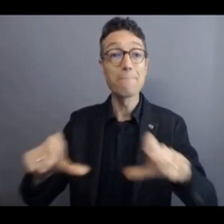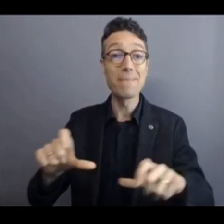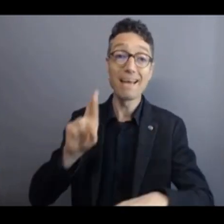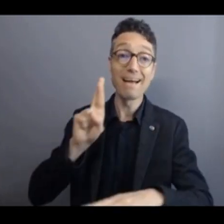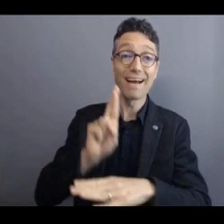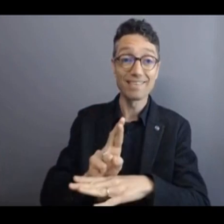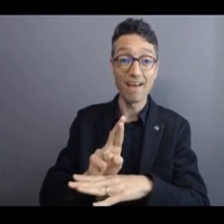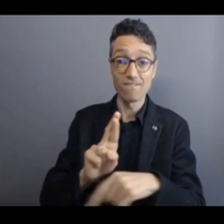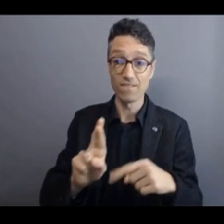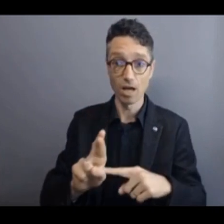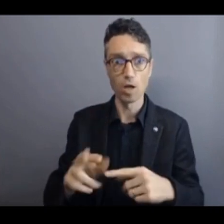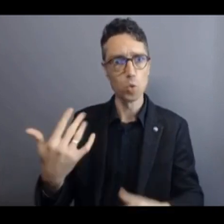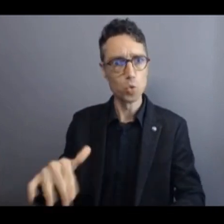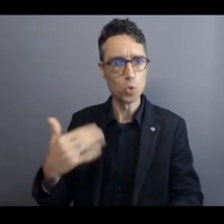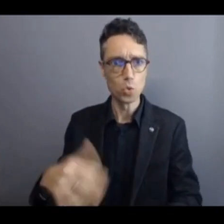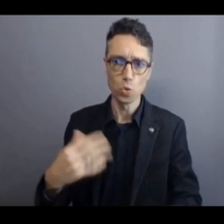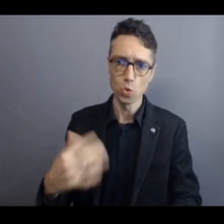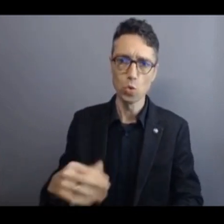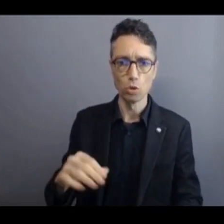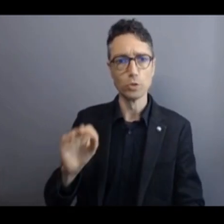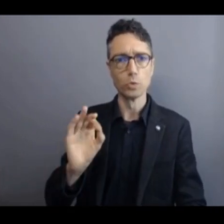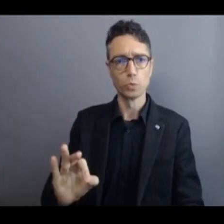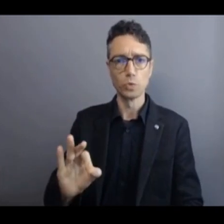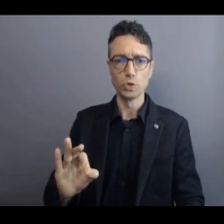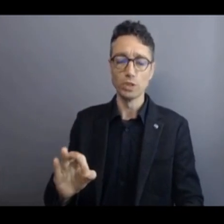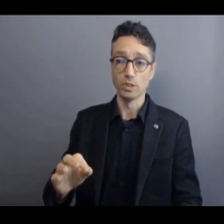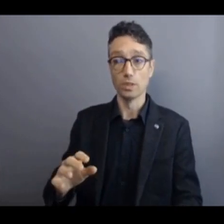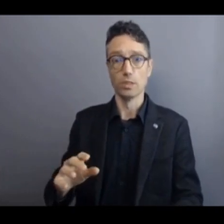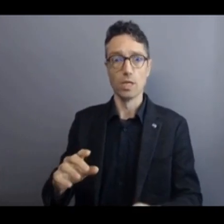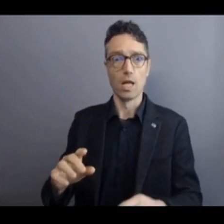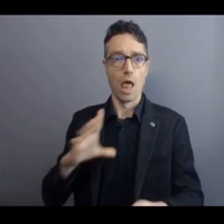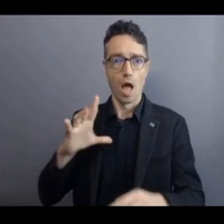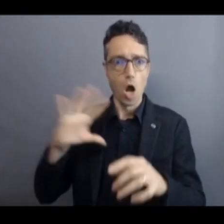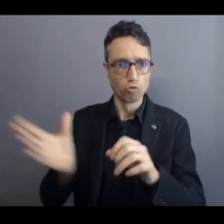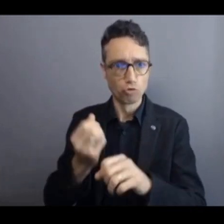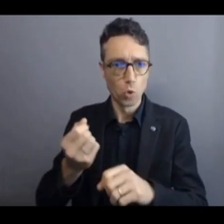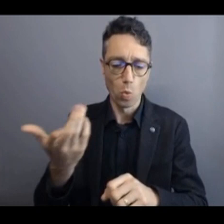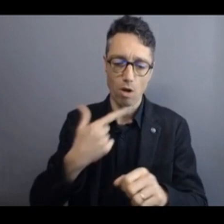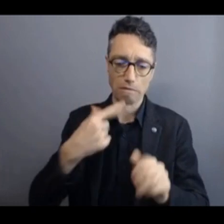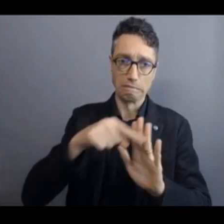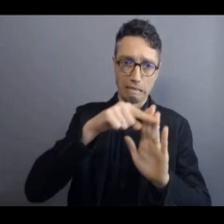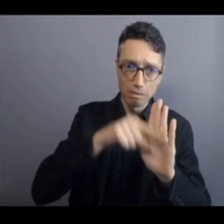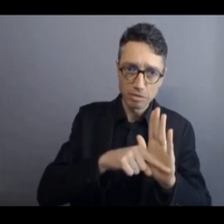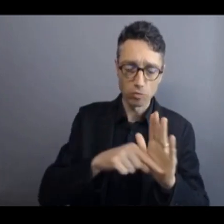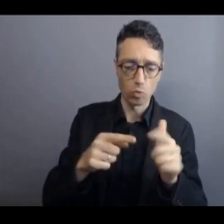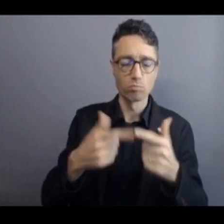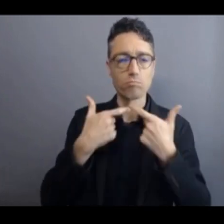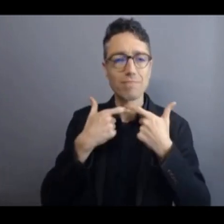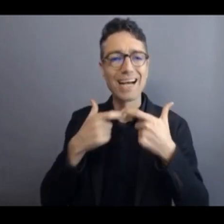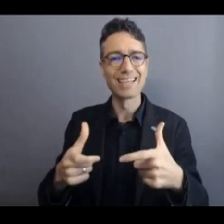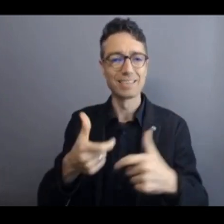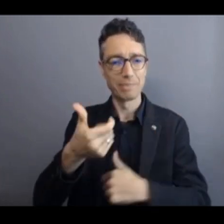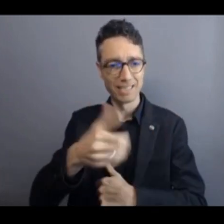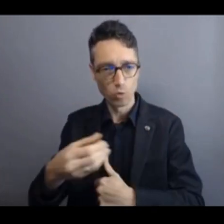enjeux. Puisqu'on parle de réglementation, d'accessibilité numérique, d'accompagnement humain et de